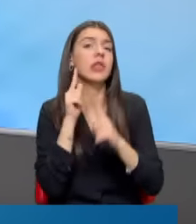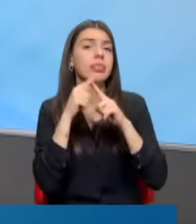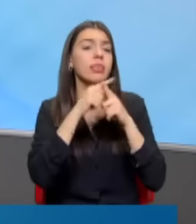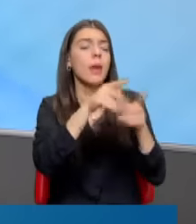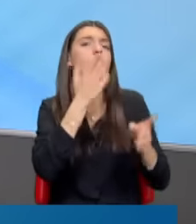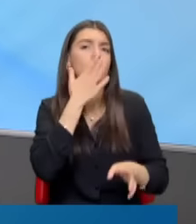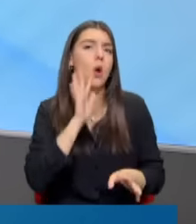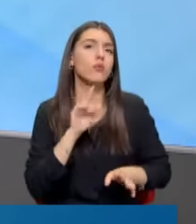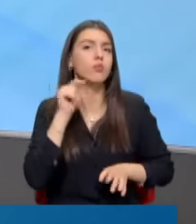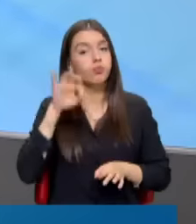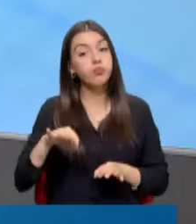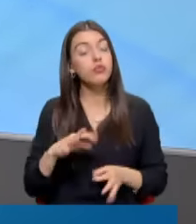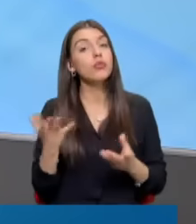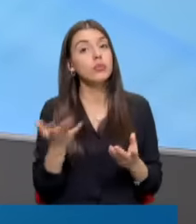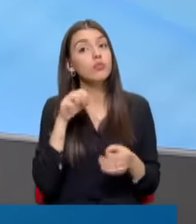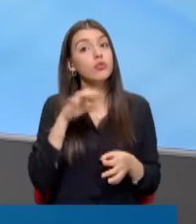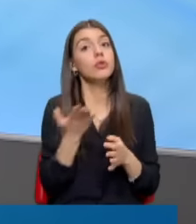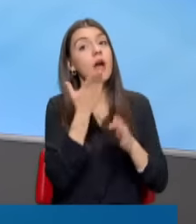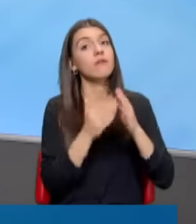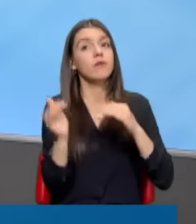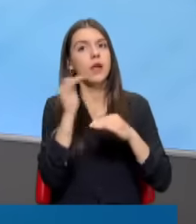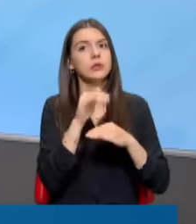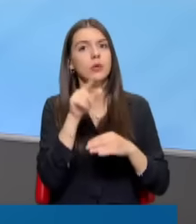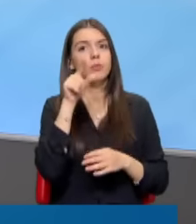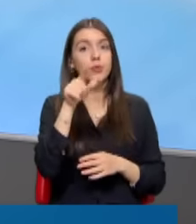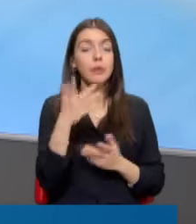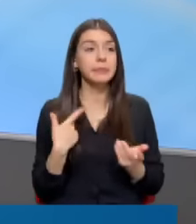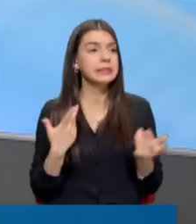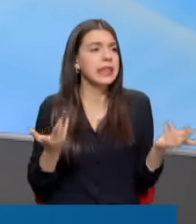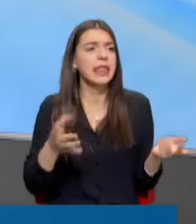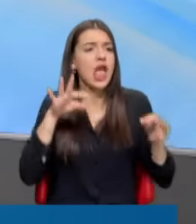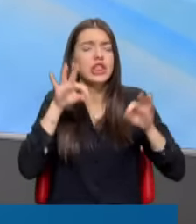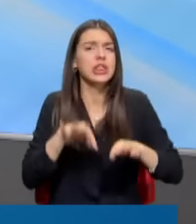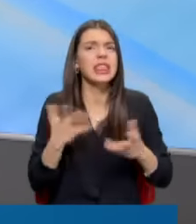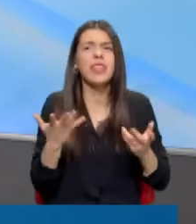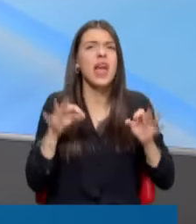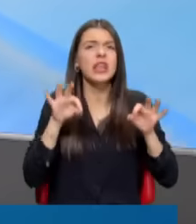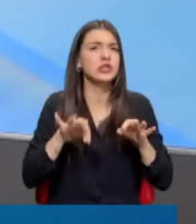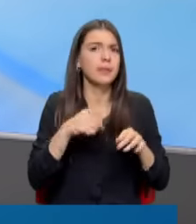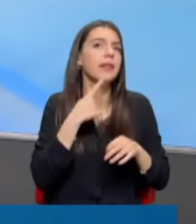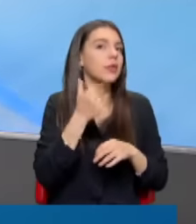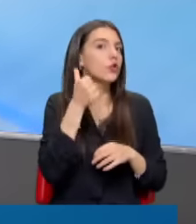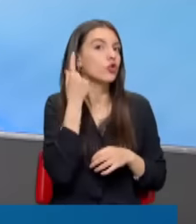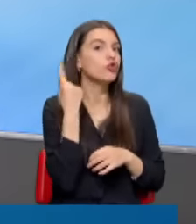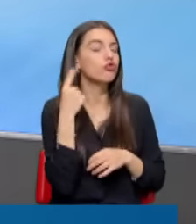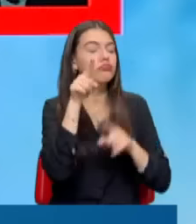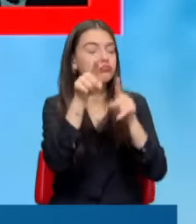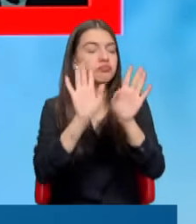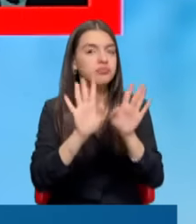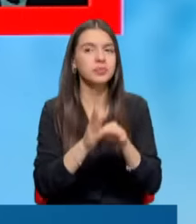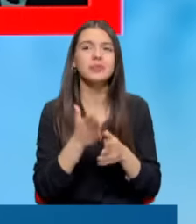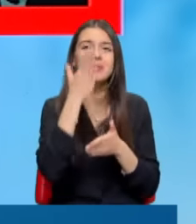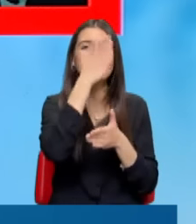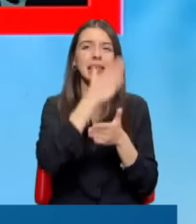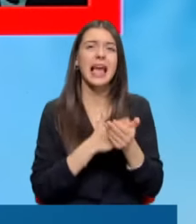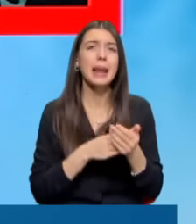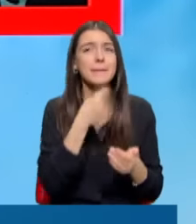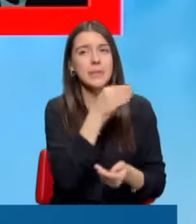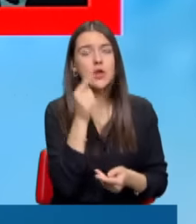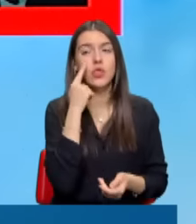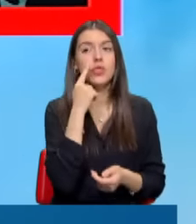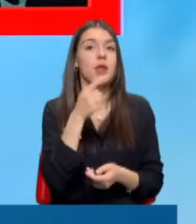kadar olmamıştı. Hatta işte bu soru bize dün neden şimdi başlığını attırtmıştı. Yarım milyonluk alın teri, Rolex